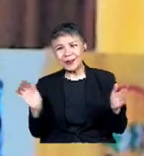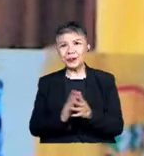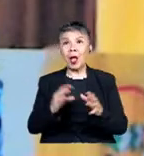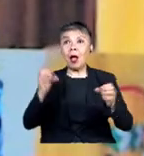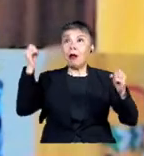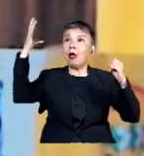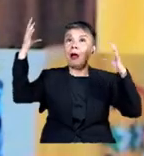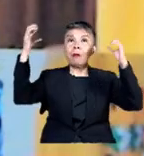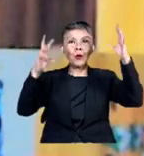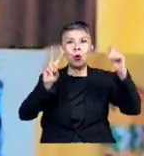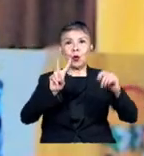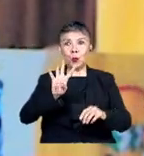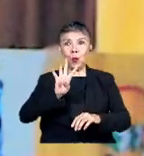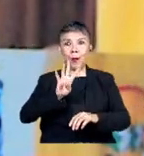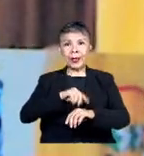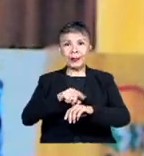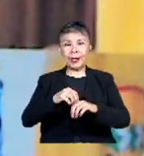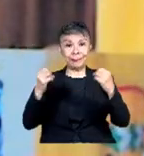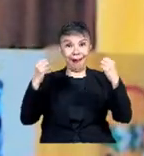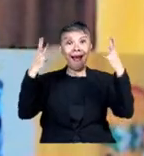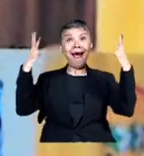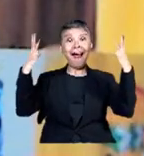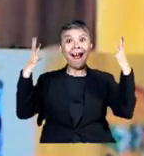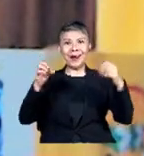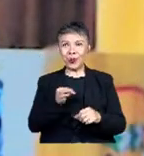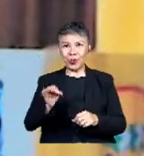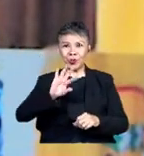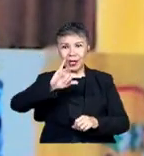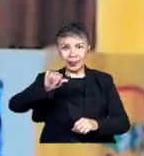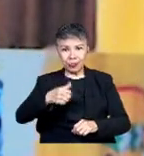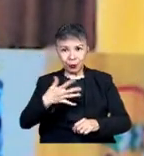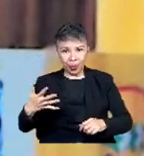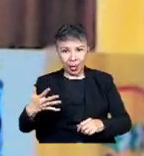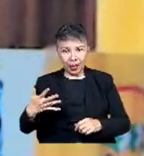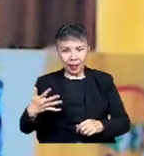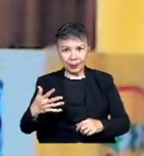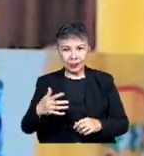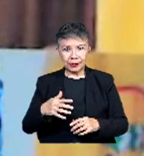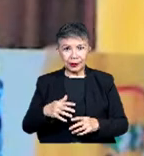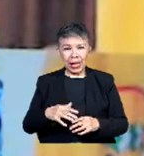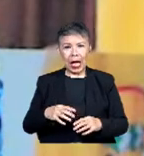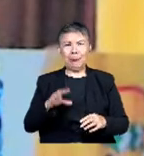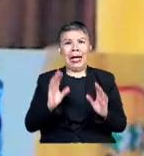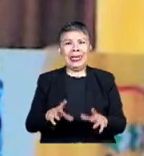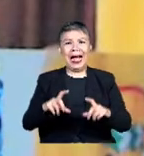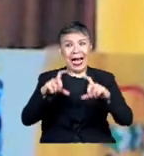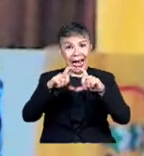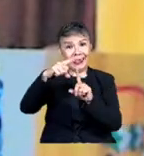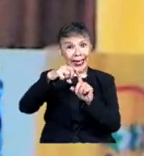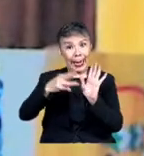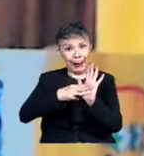lampu penerangan 24 jam. Di Kota Jayapura ini ada ATM-ATM